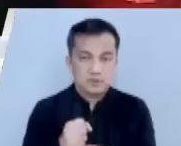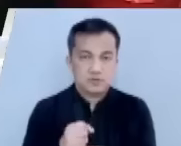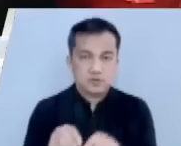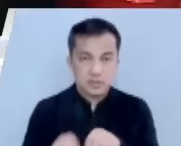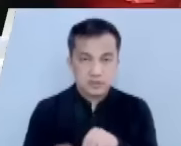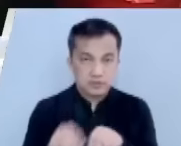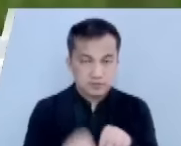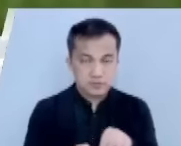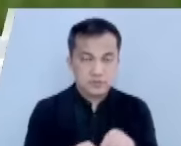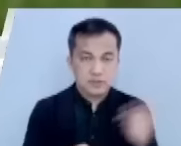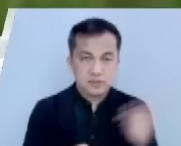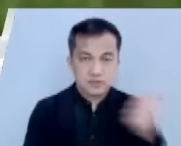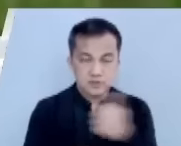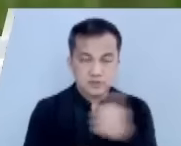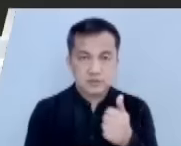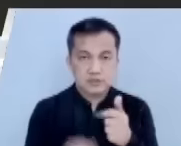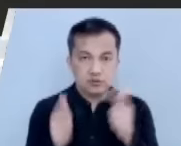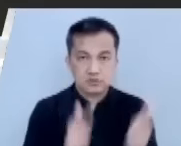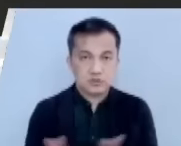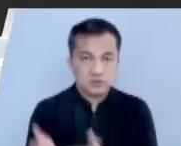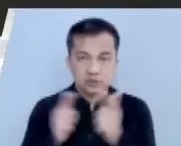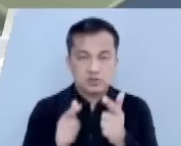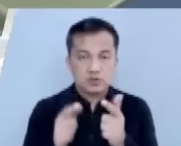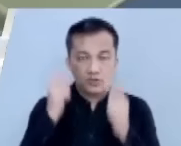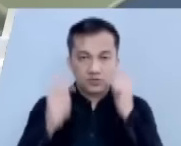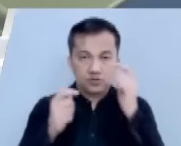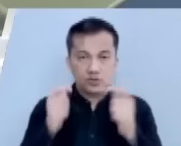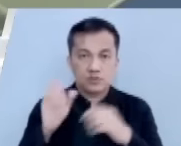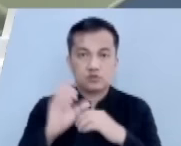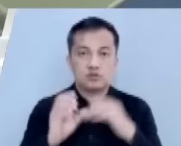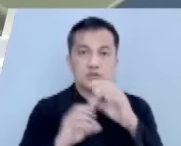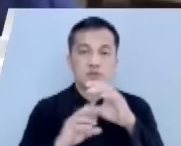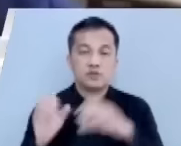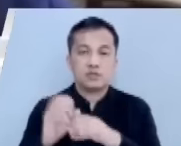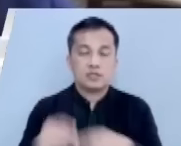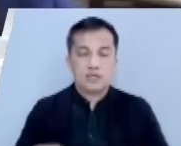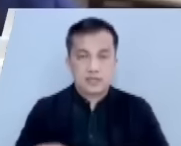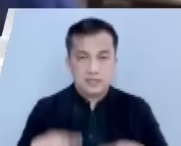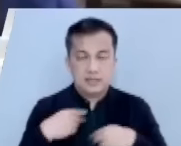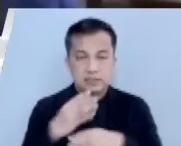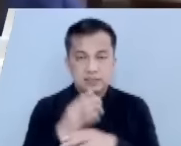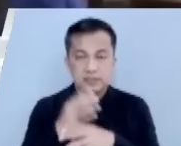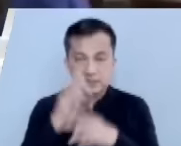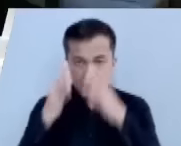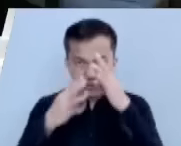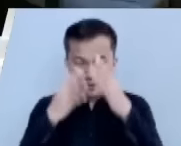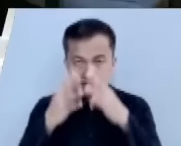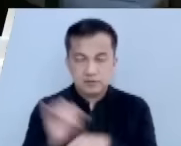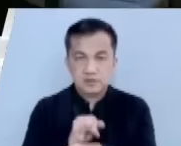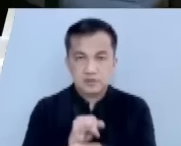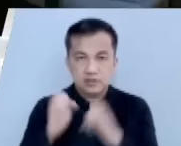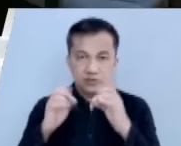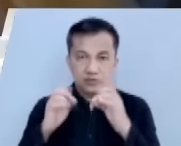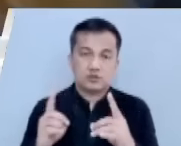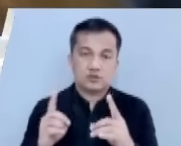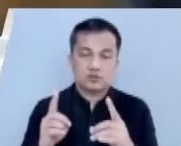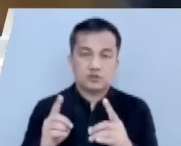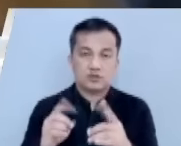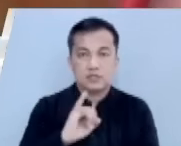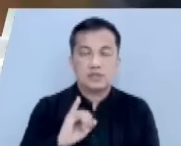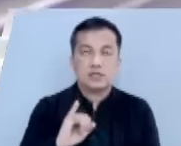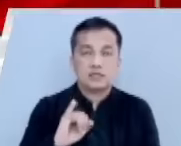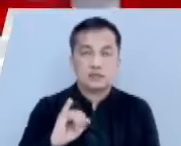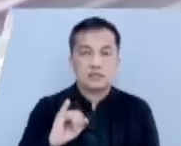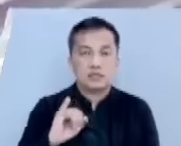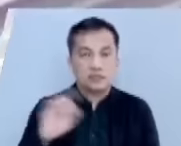transport and logistics, tourism, construction, healthcare, creative industries, education, at information and